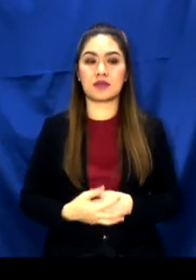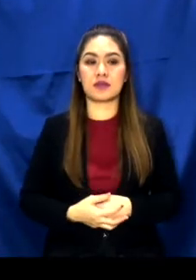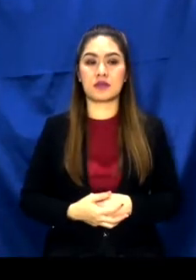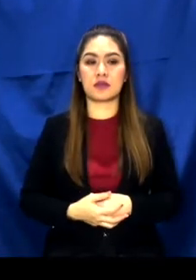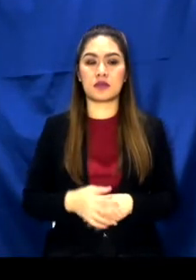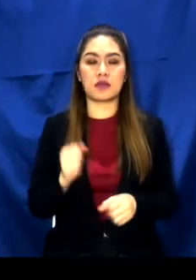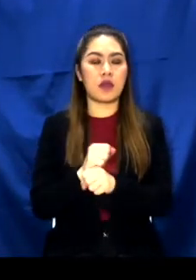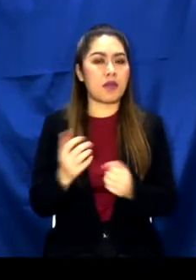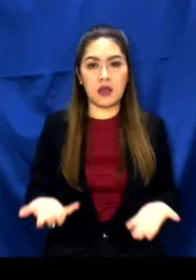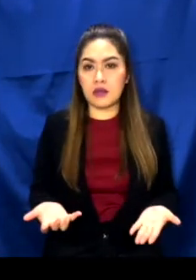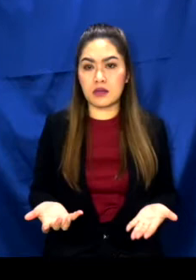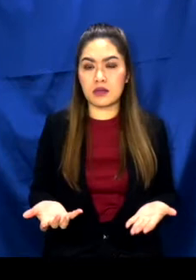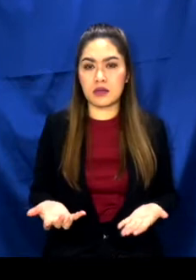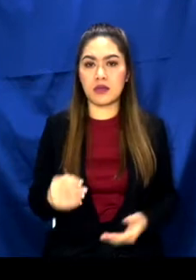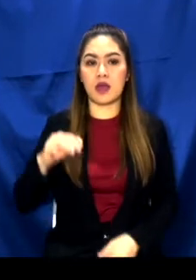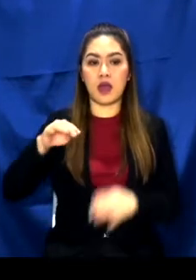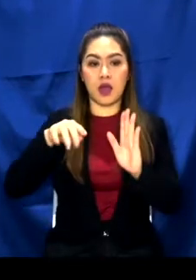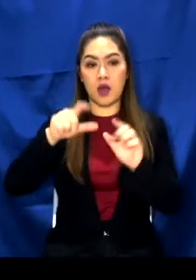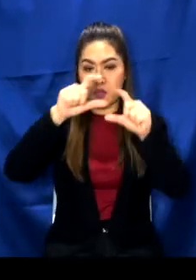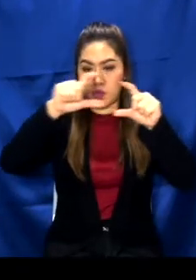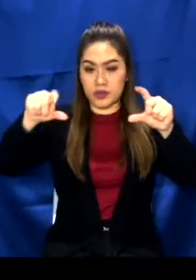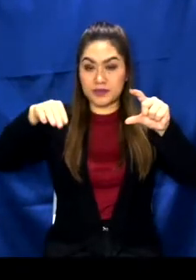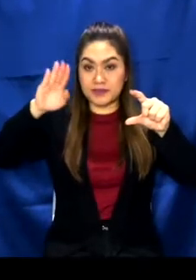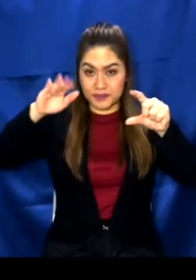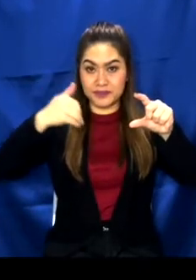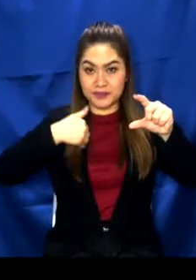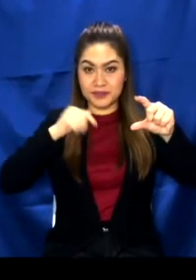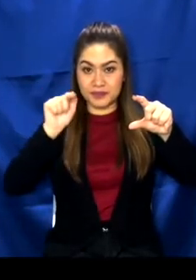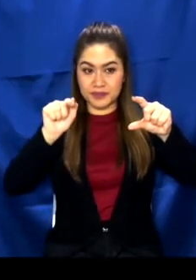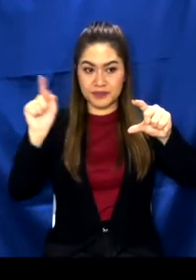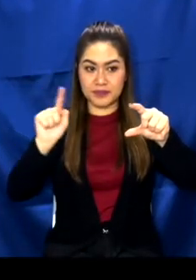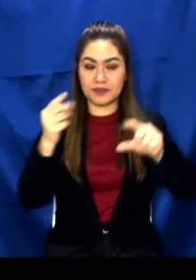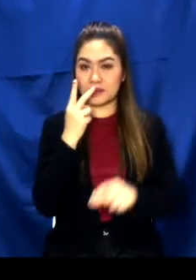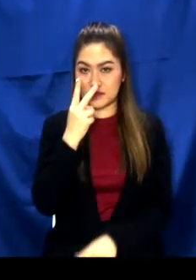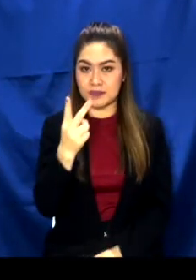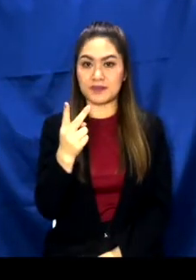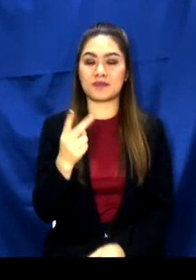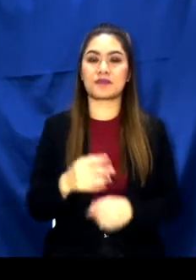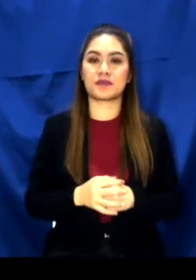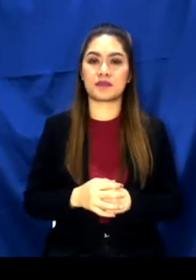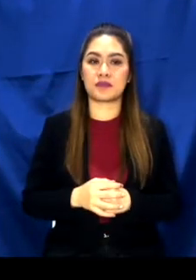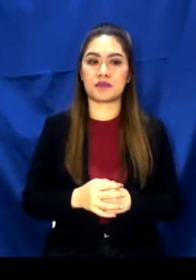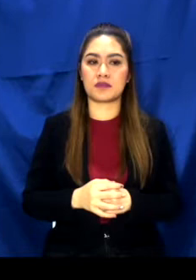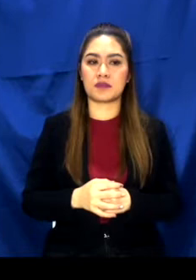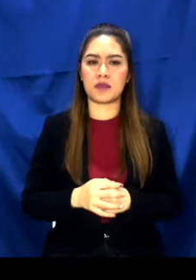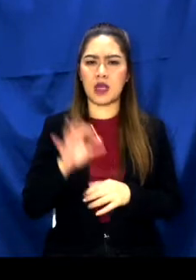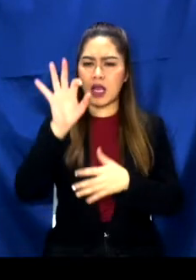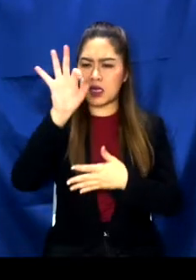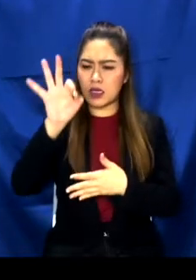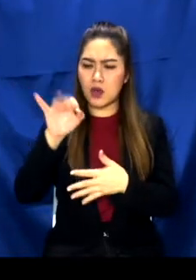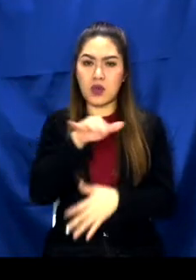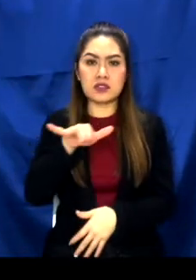เราจะไปเปลี่ยนตรงไหนล่ะดูข้างบนตรงนี้นะคะมันจะมีตรงนี้ค่ะให้เซิร์ชหาว่าเราจะเอาฟอนต์ไหนหรือว่